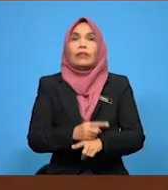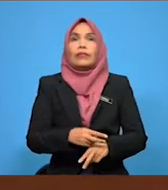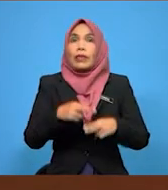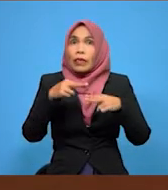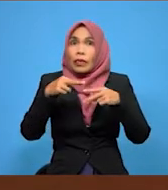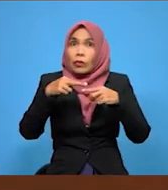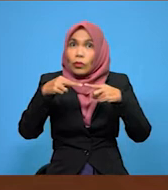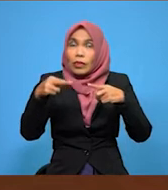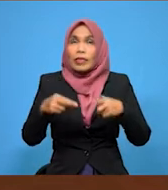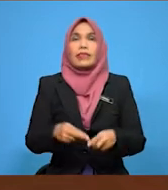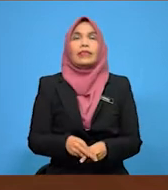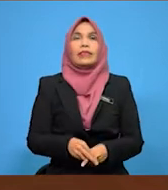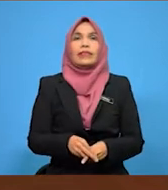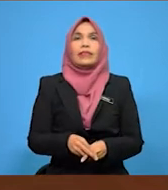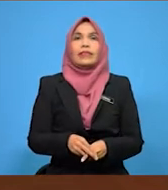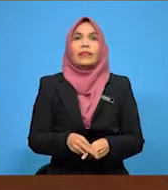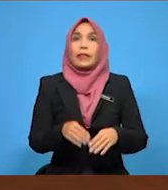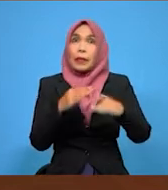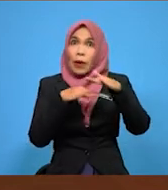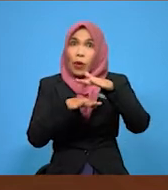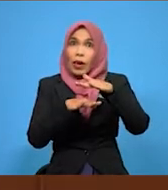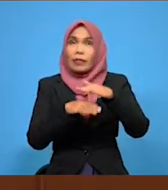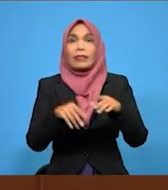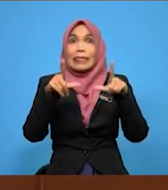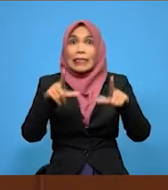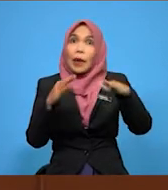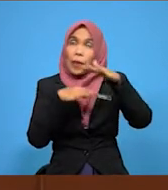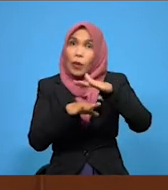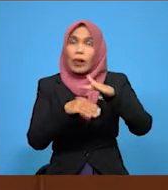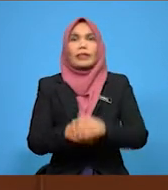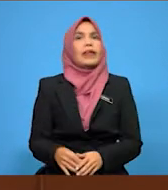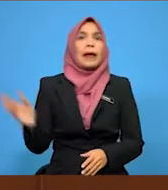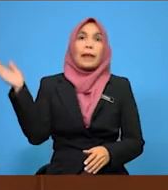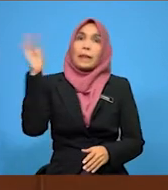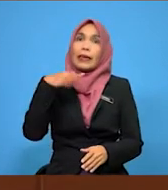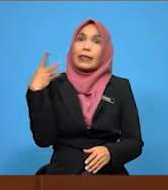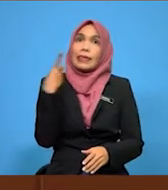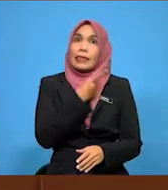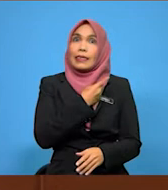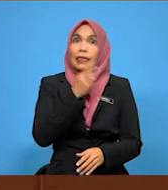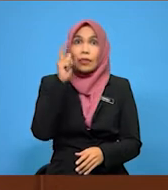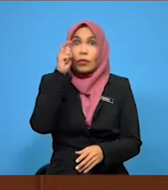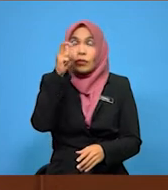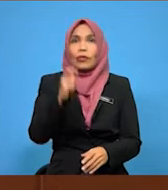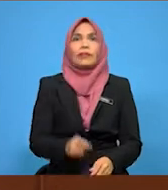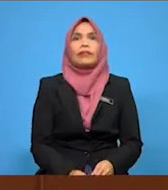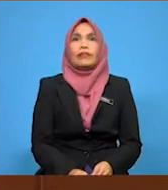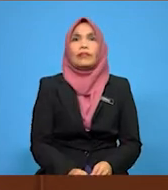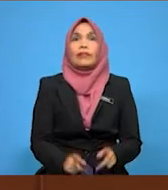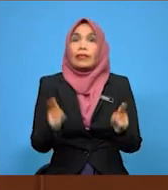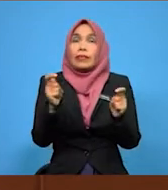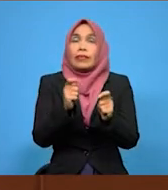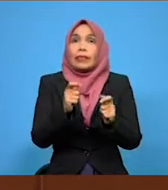ataupun kecil diletakkan di bahagian bawah. Mari kita tonton video mengenai penggradean